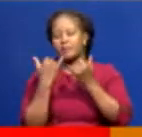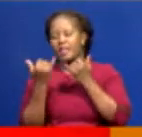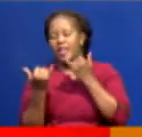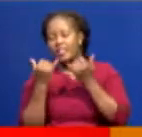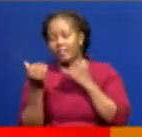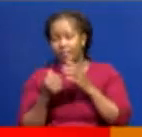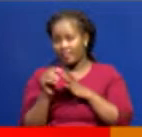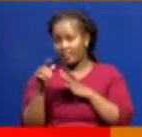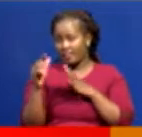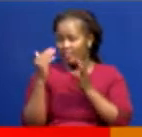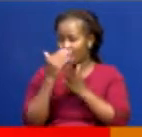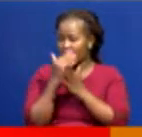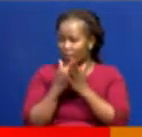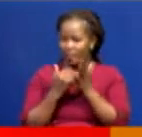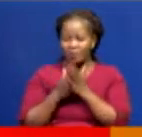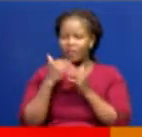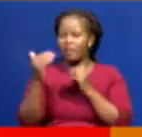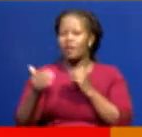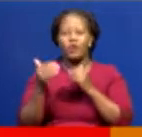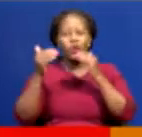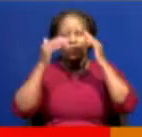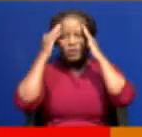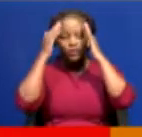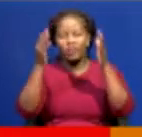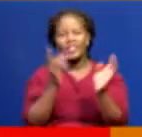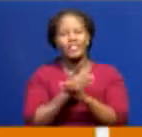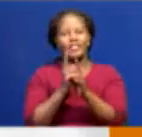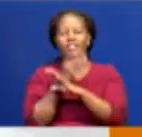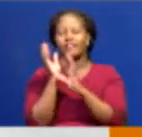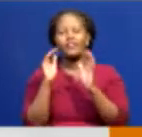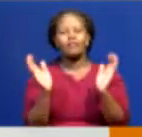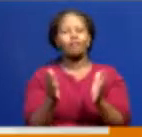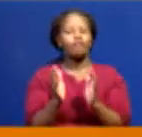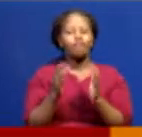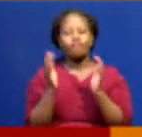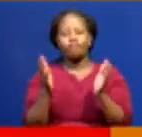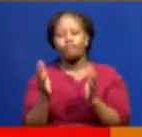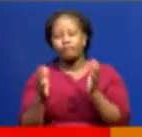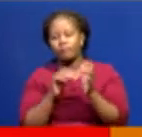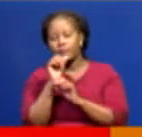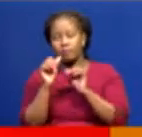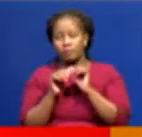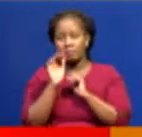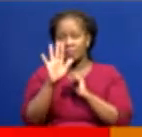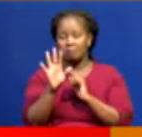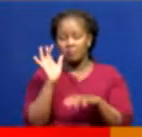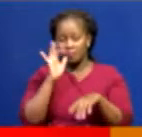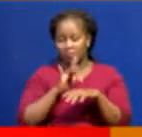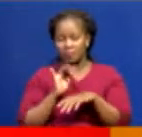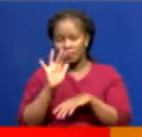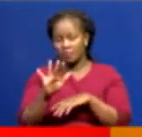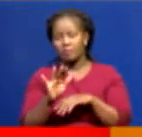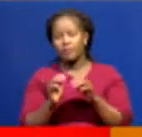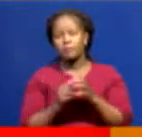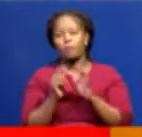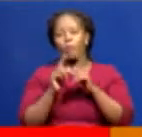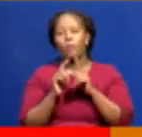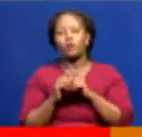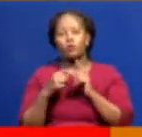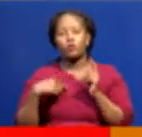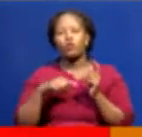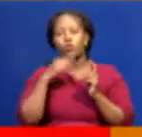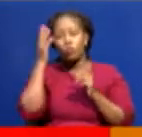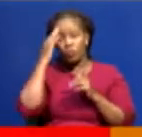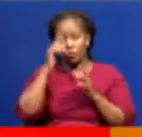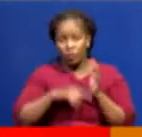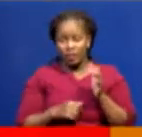ni kipindi ambacho huwa tunaangazia masuala mbalimbali ambayo yanakuhusu kwa njia moja au nyingine. Na tunafahamu ya kwamba